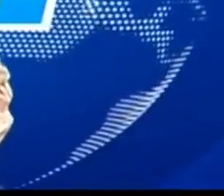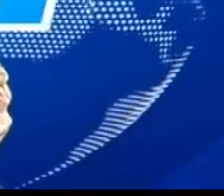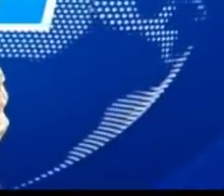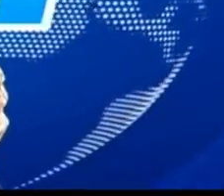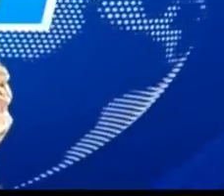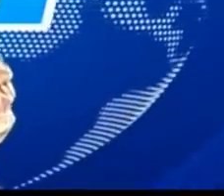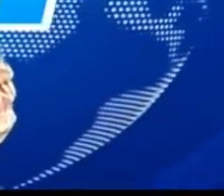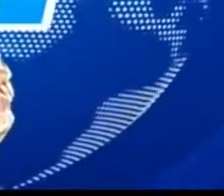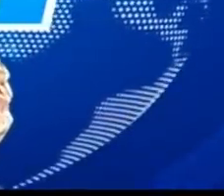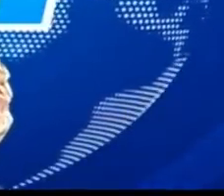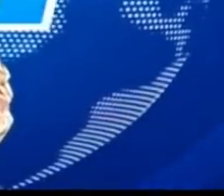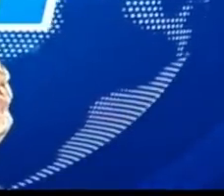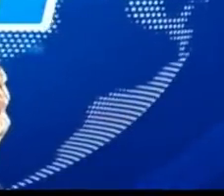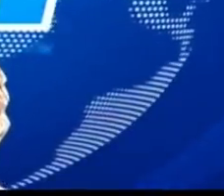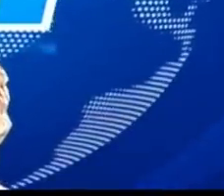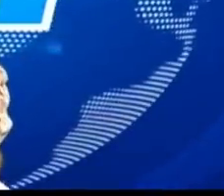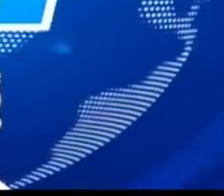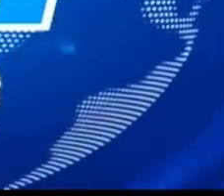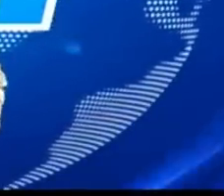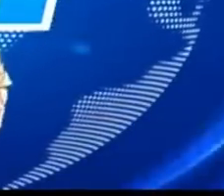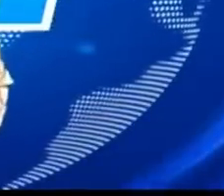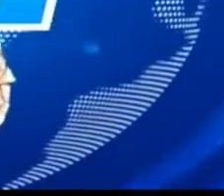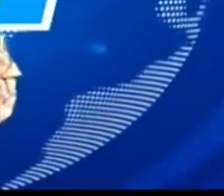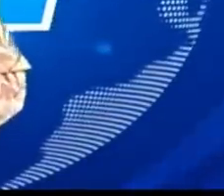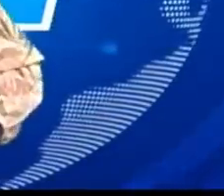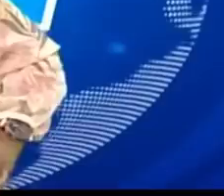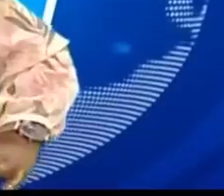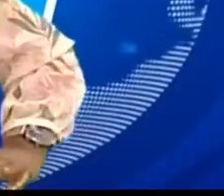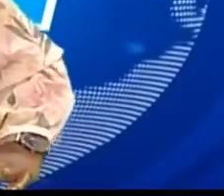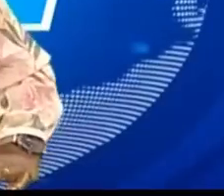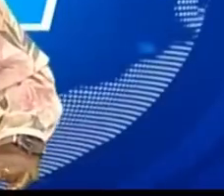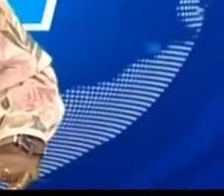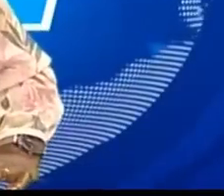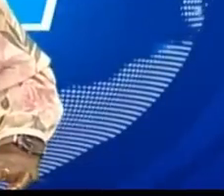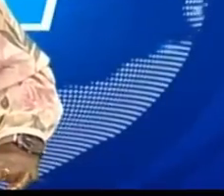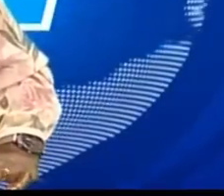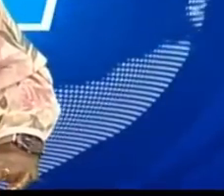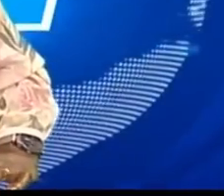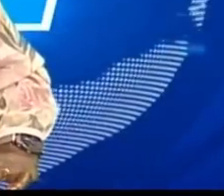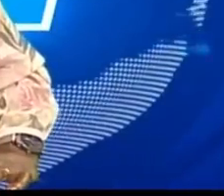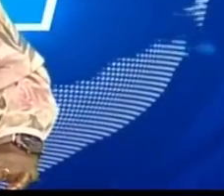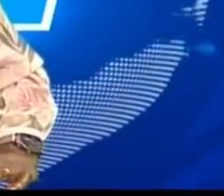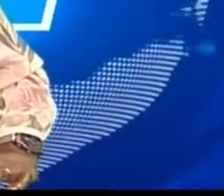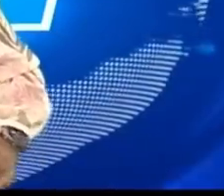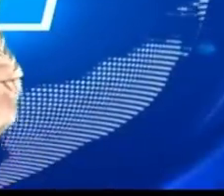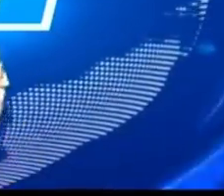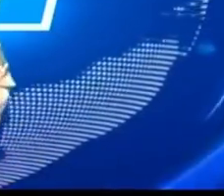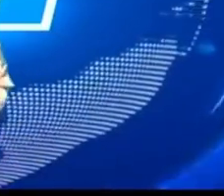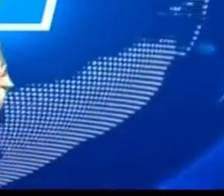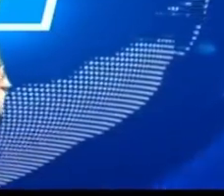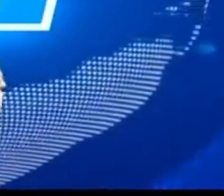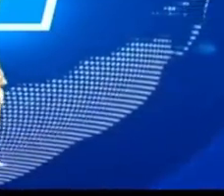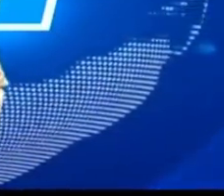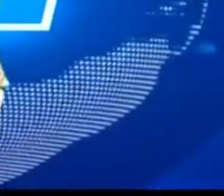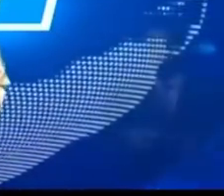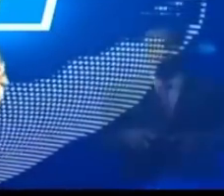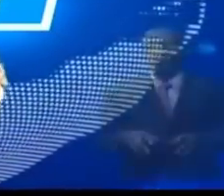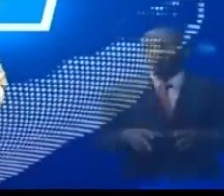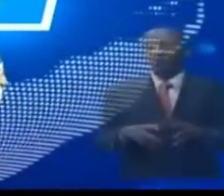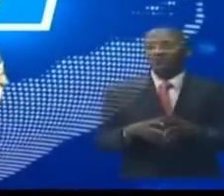et bienvenue à ce journal de 19h sur la RTNC. La République démocratique du Congo et la République de l'Ouganda a célébré,